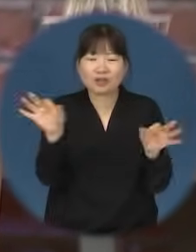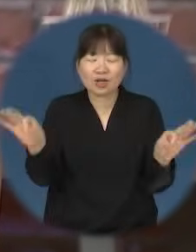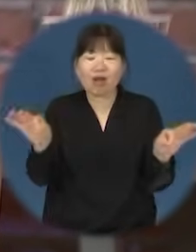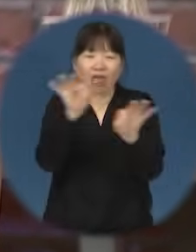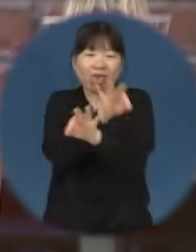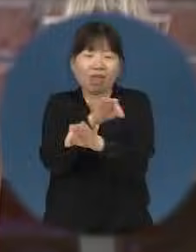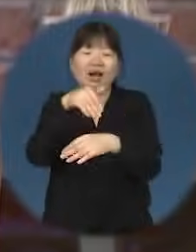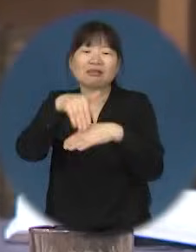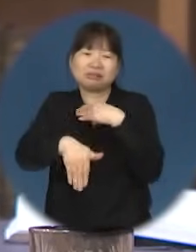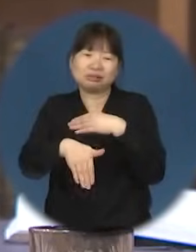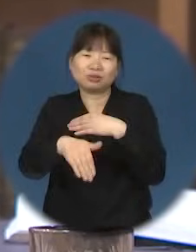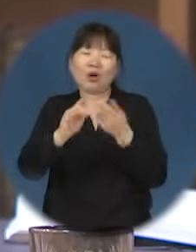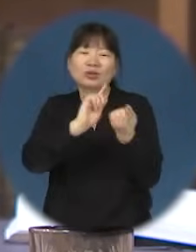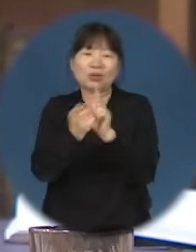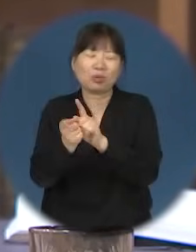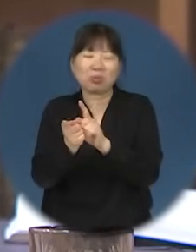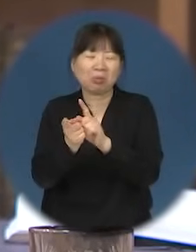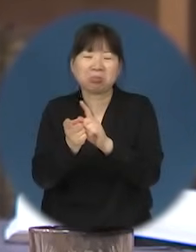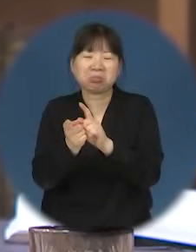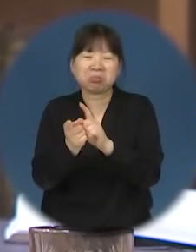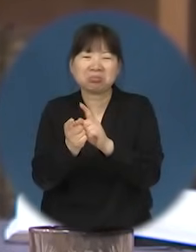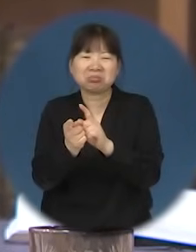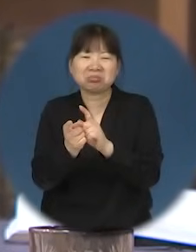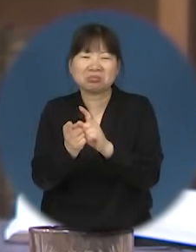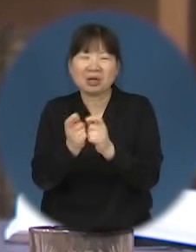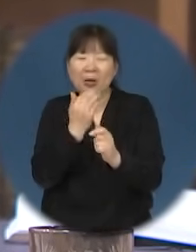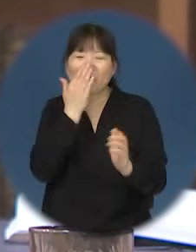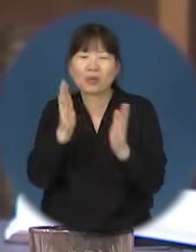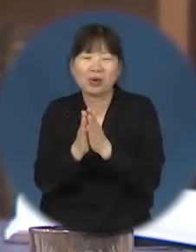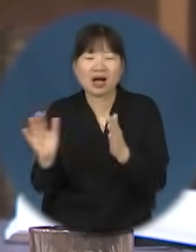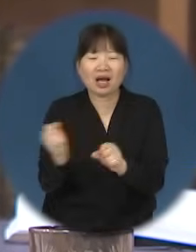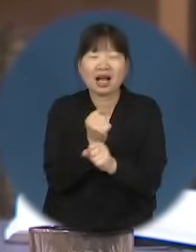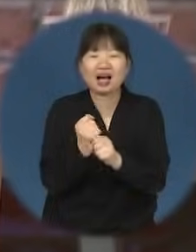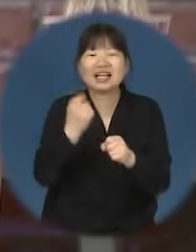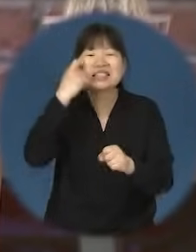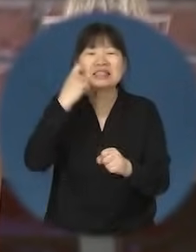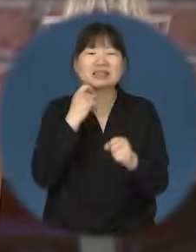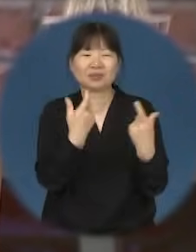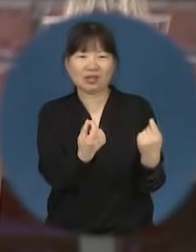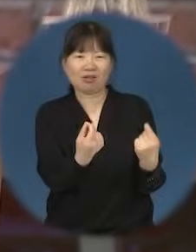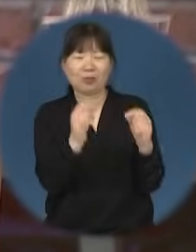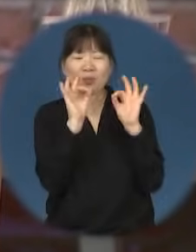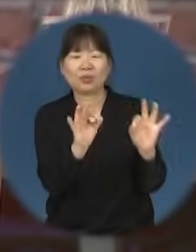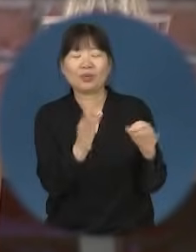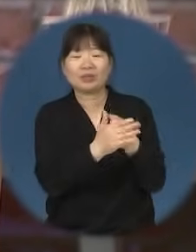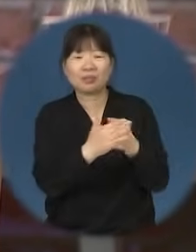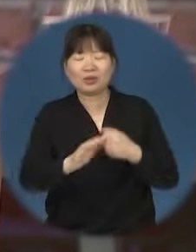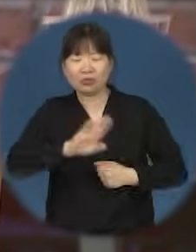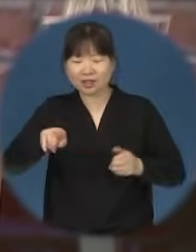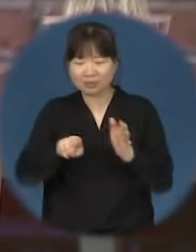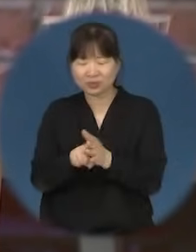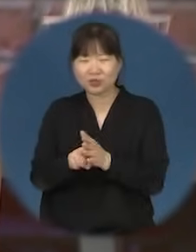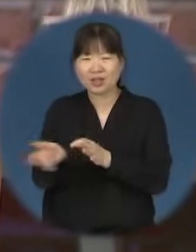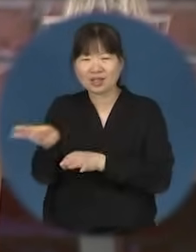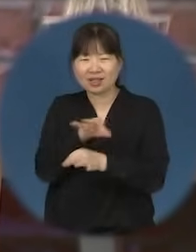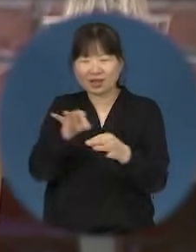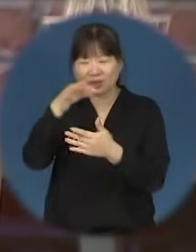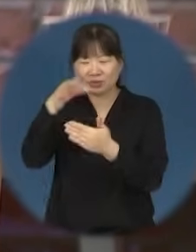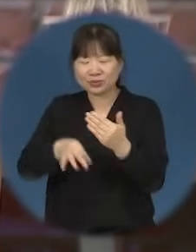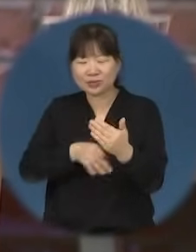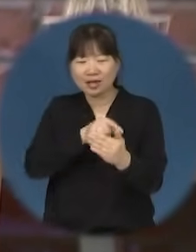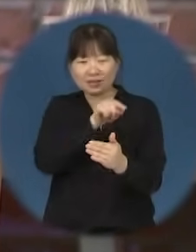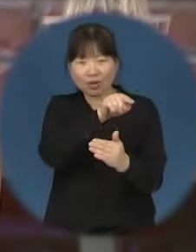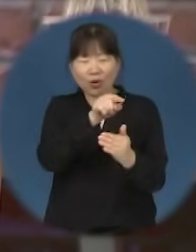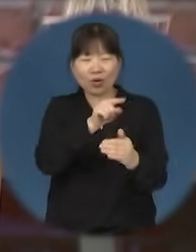월가에 대표이사로 가거나 서로 왔다 한통속이더라. 한통속이더라. 그래서 과연 우리가 믿고 이 모든 경제 시스템을 맡길